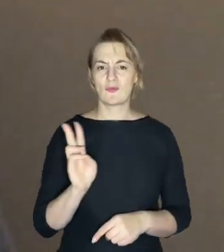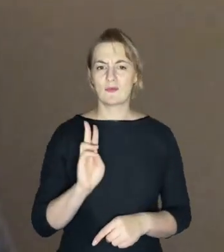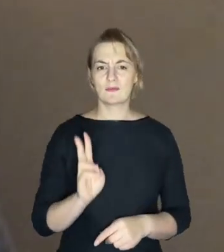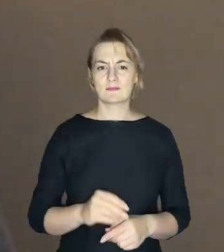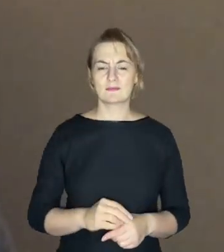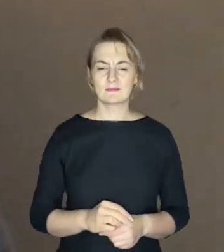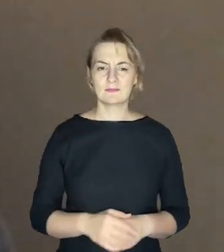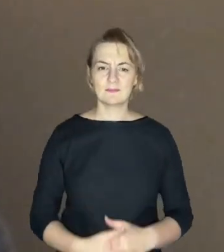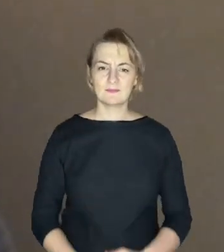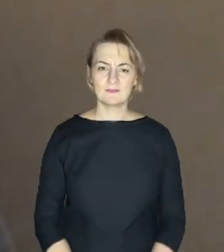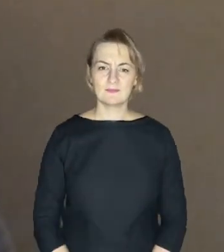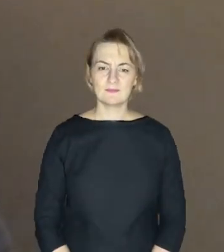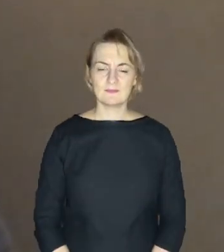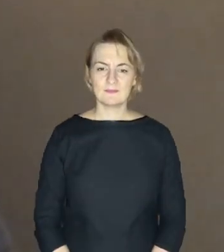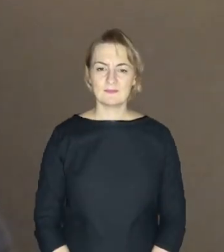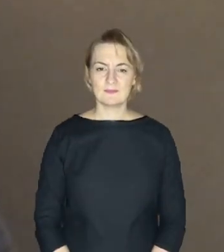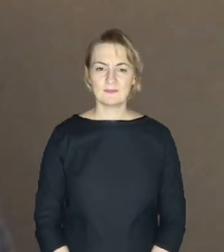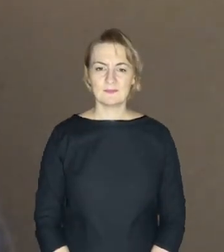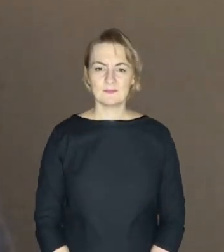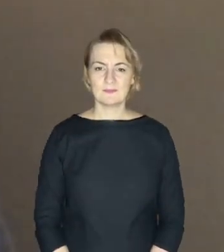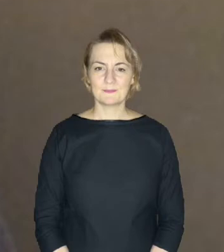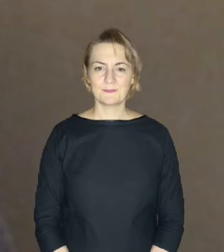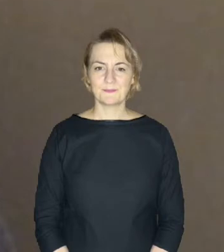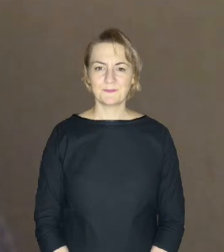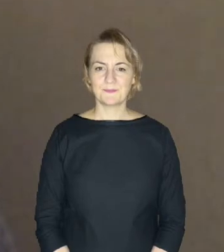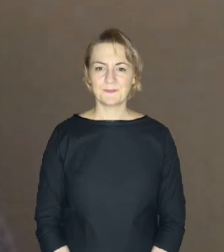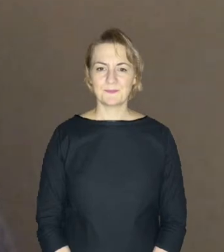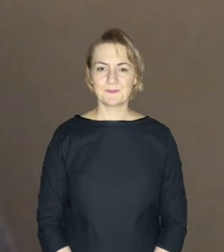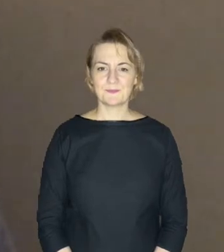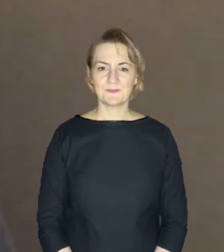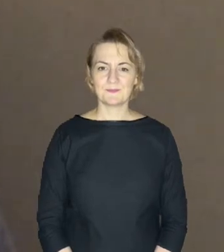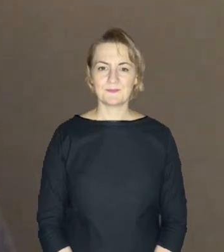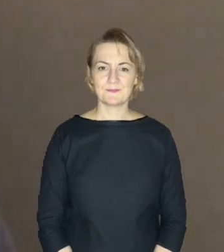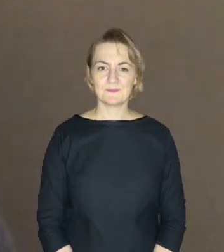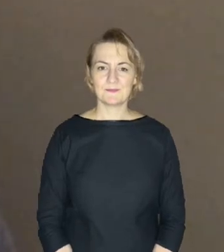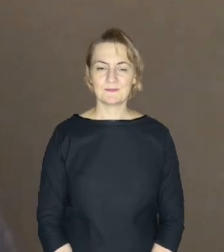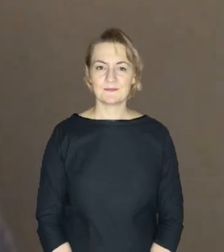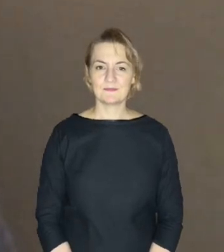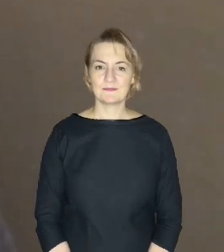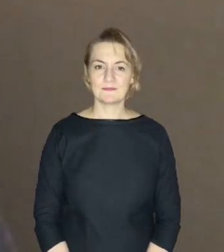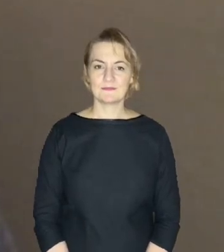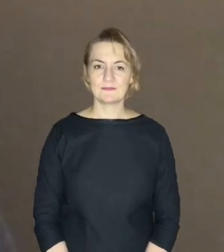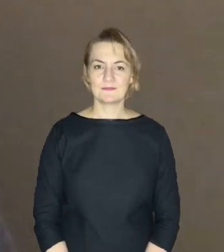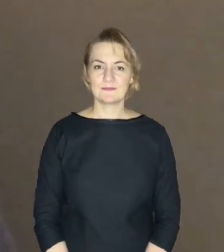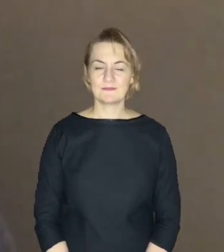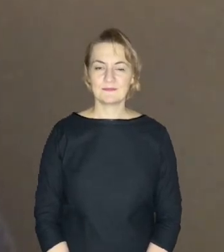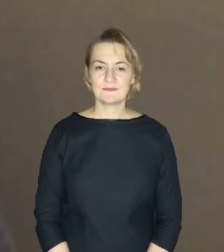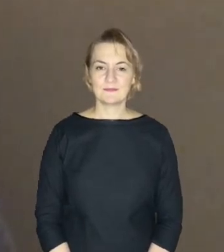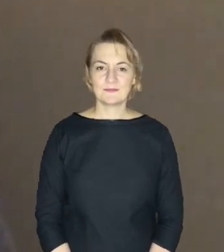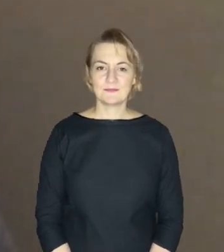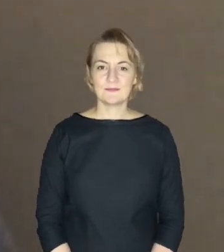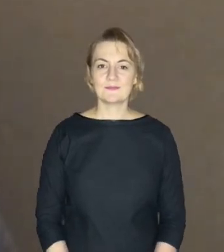ponad wszelką wątpliwość. No to jest pytanie zasadnicze.